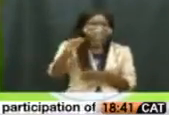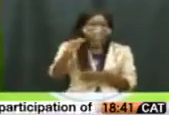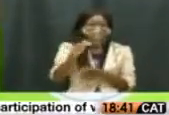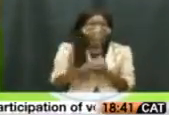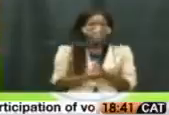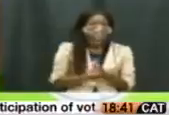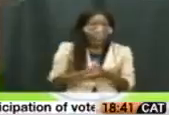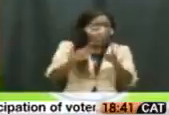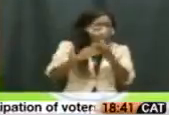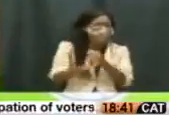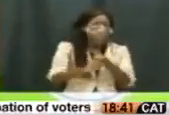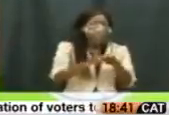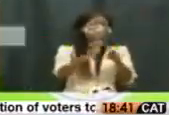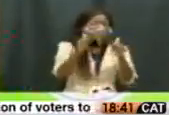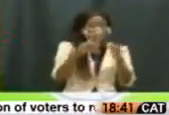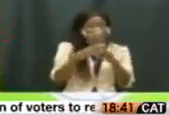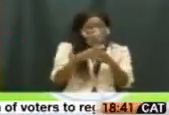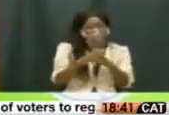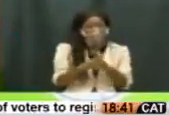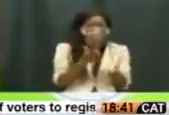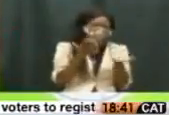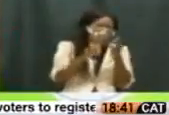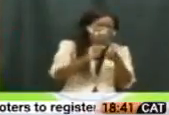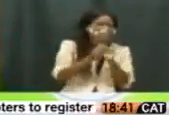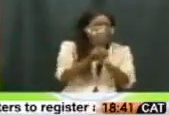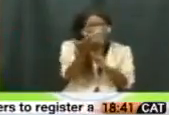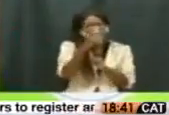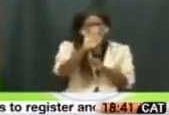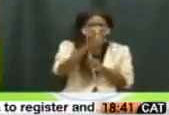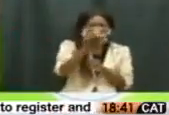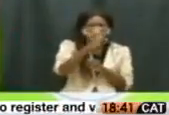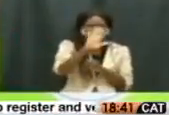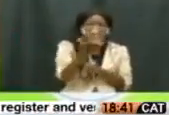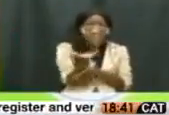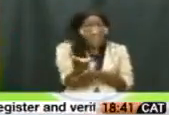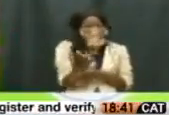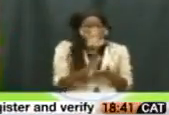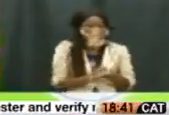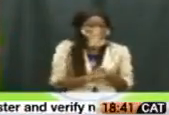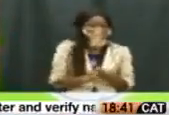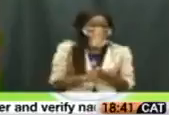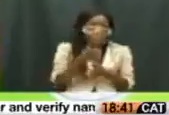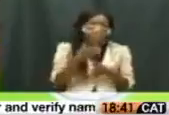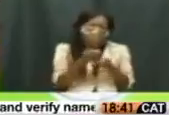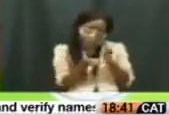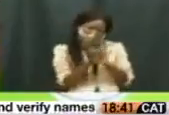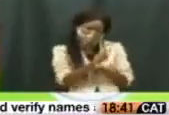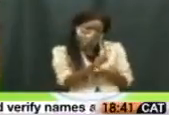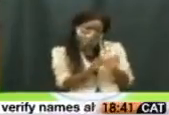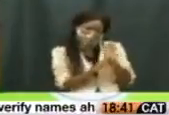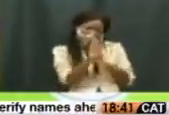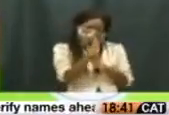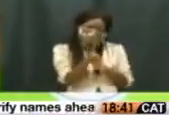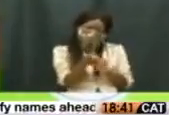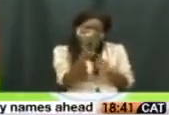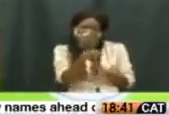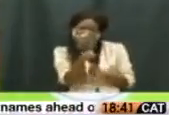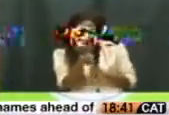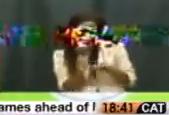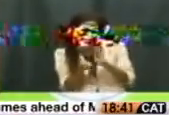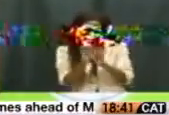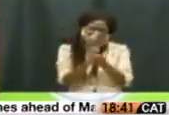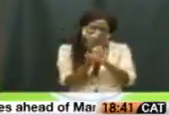kupitirira bwino ngakhalebe pali pena ndi pena pamene tikuona kuti chani tingapange improve chinaso anzathu